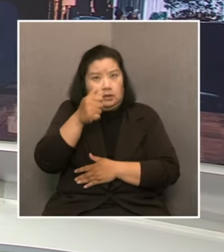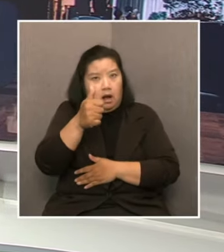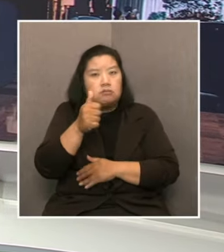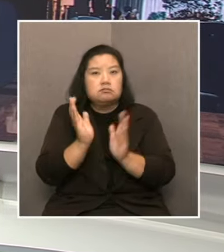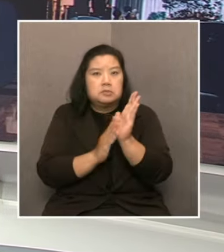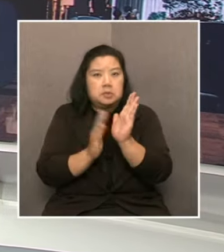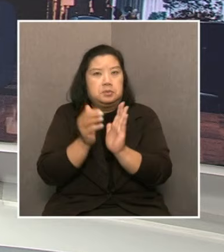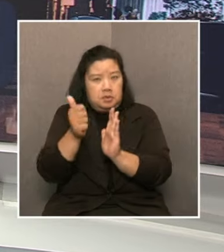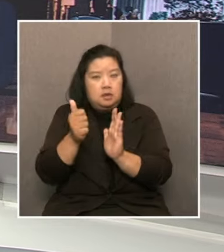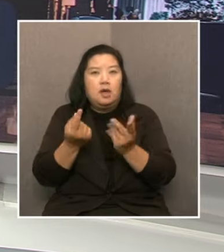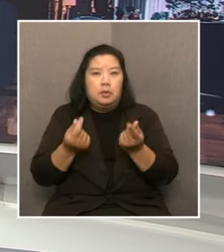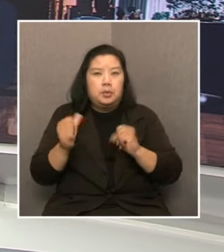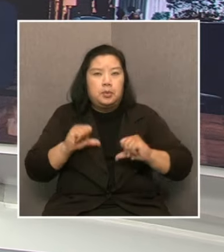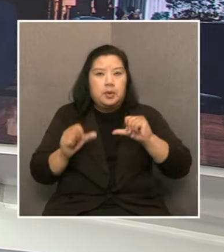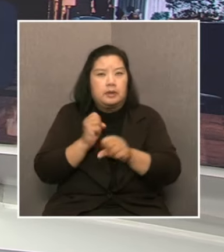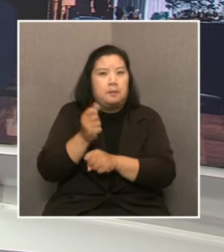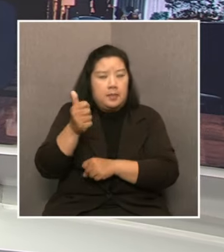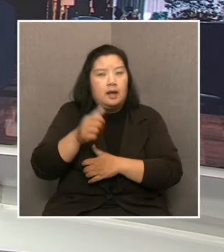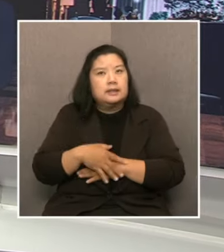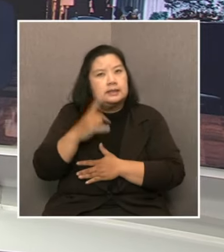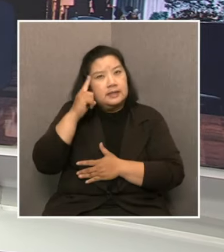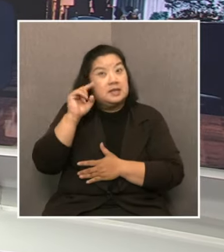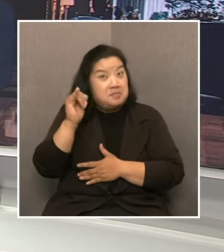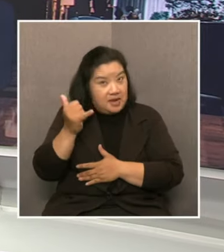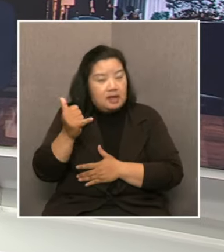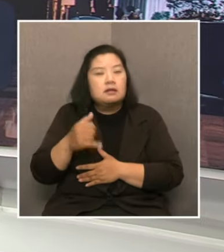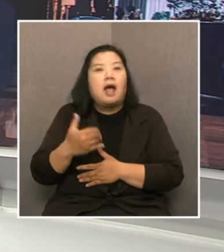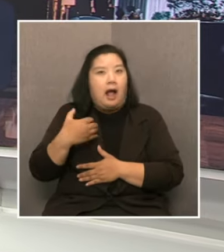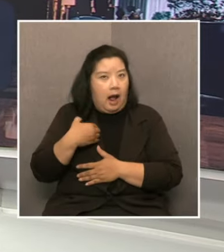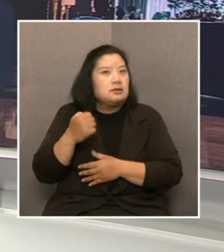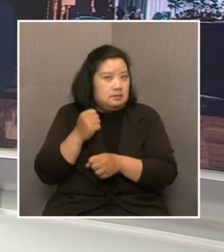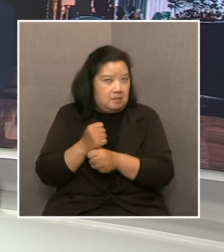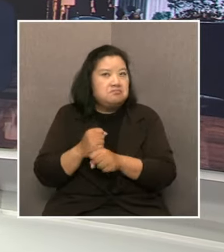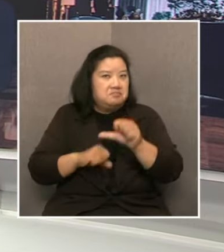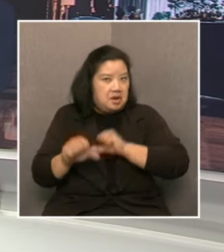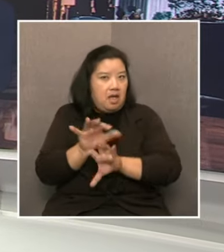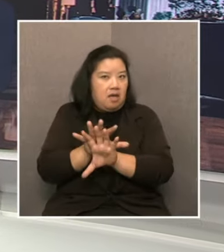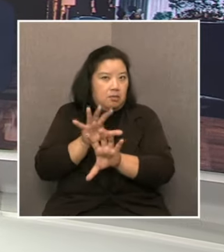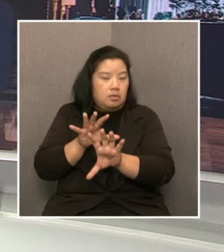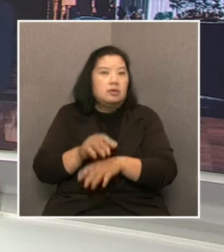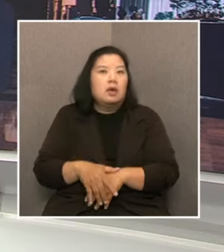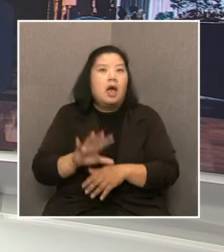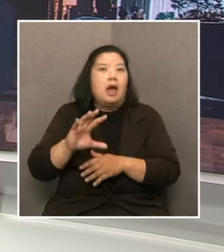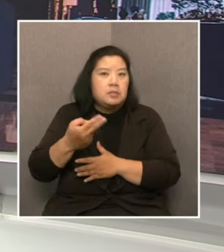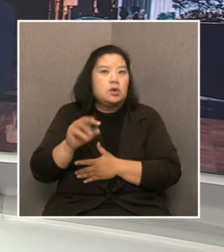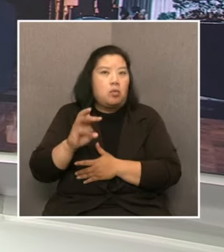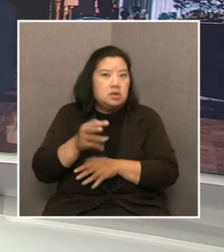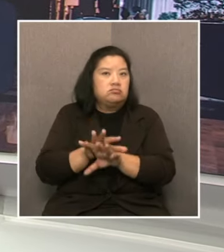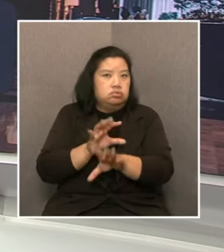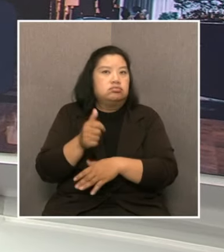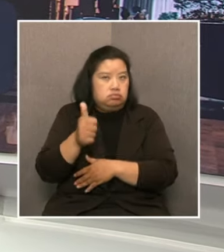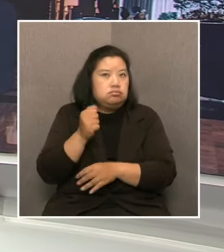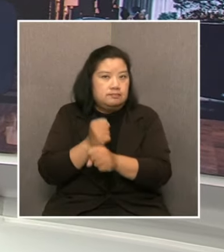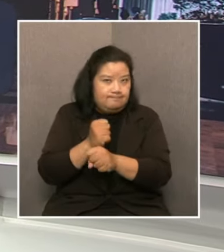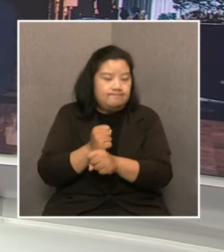เต์มต่างๆแบบนี้ก็เลยอาจจะพัฒนาเป็น indoor Stadiumขนาดใหญ่จู่คนได้ประมาณ 5-6 ,000คนครับ